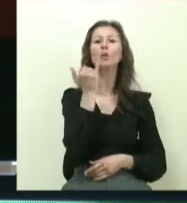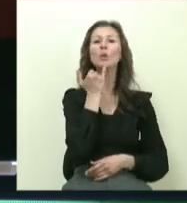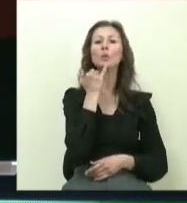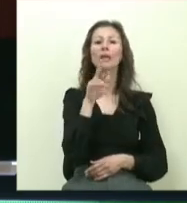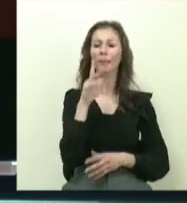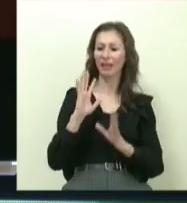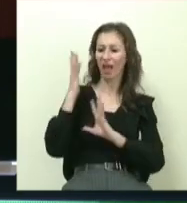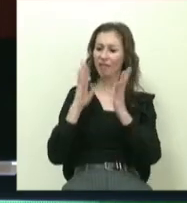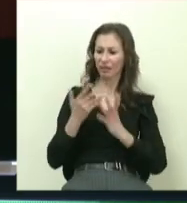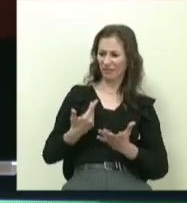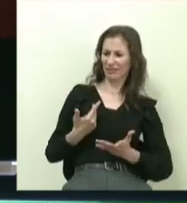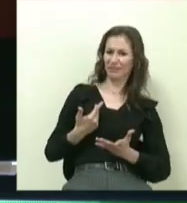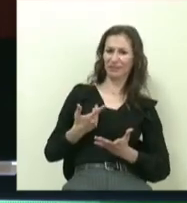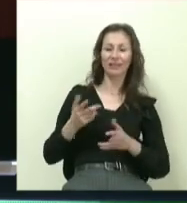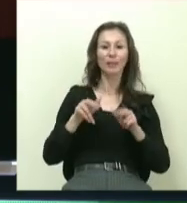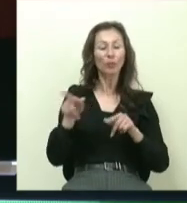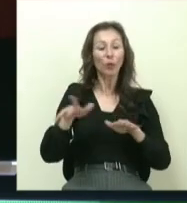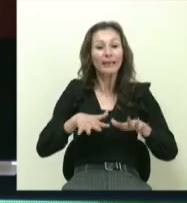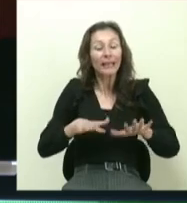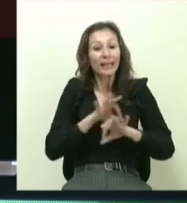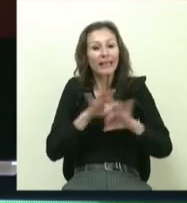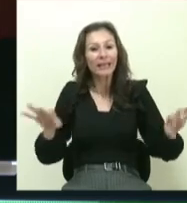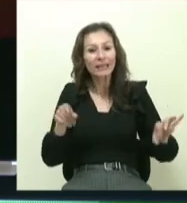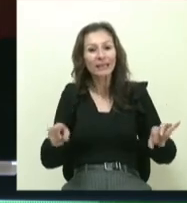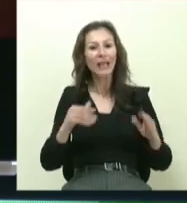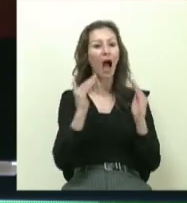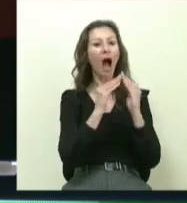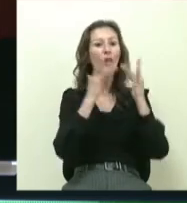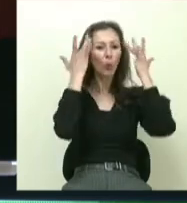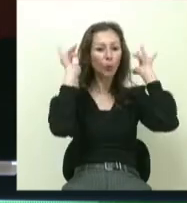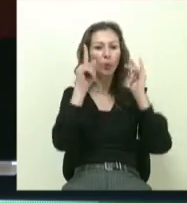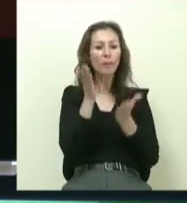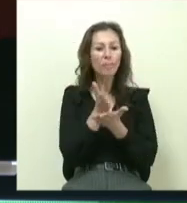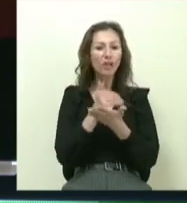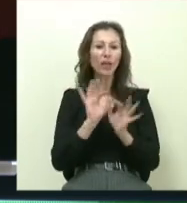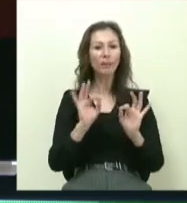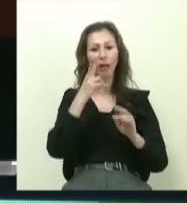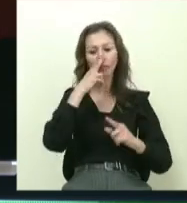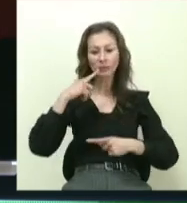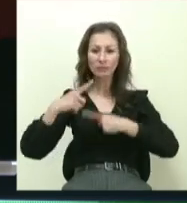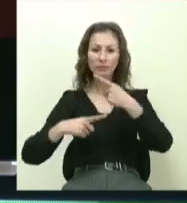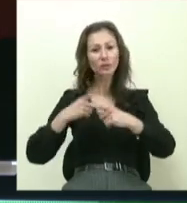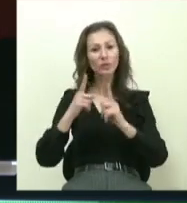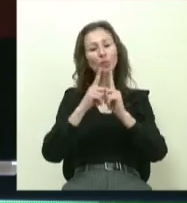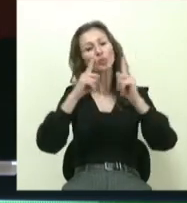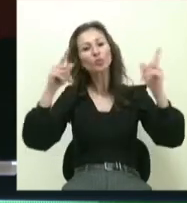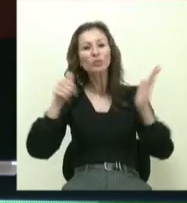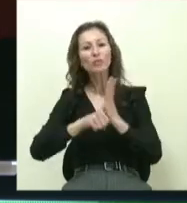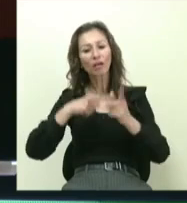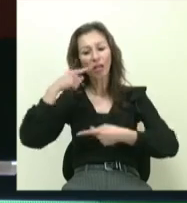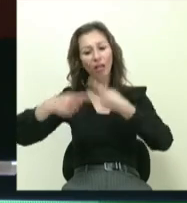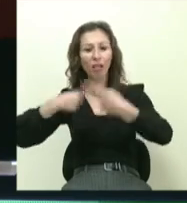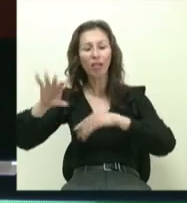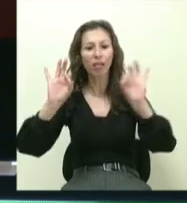muamelesi görür bu tedirginlik hane kültürünün bir parçası haline gelir ve uzun yıllar devam eder